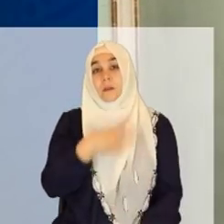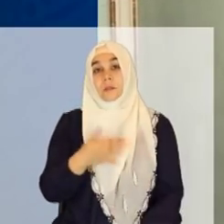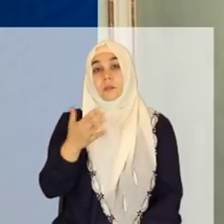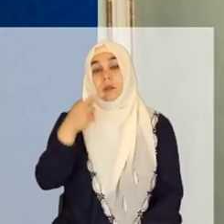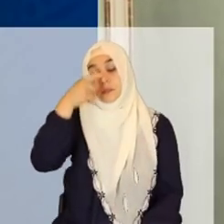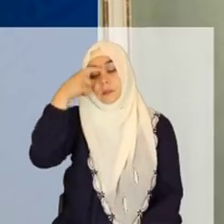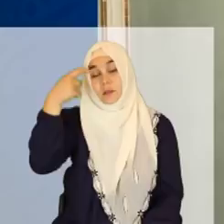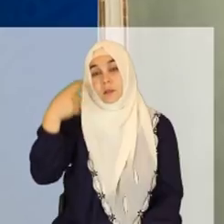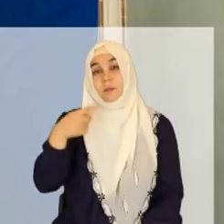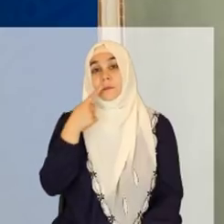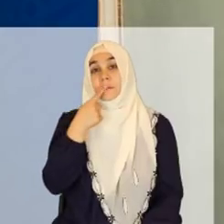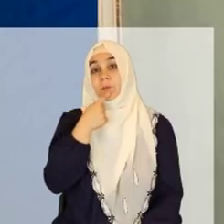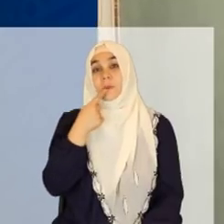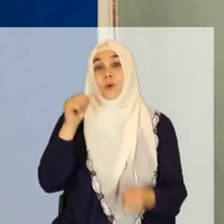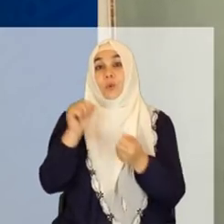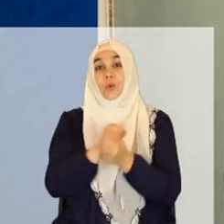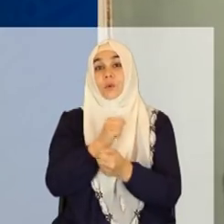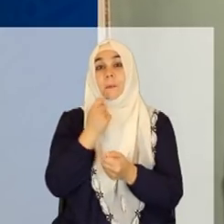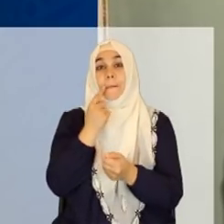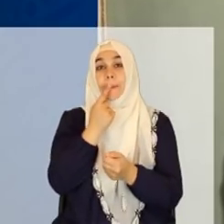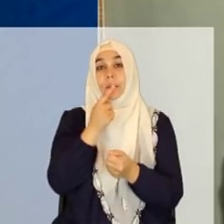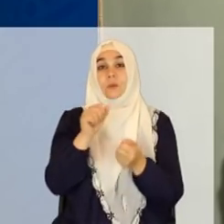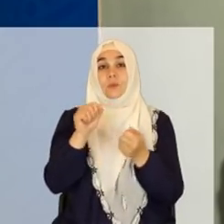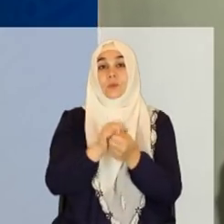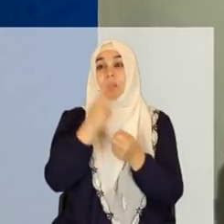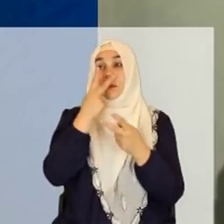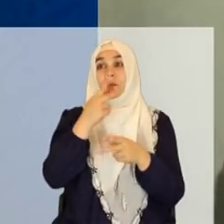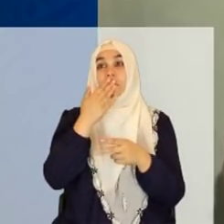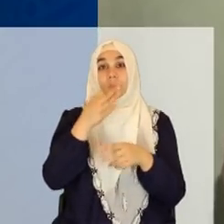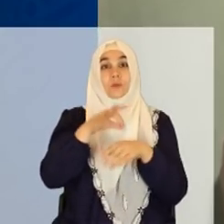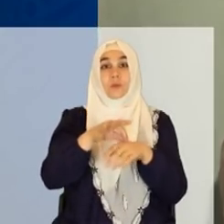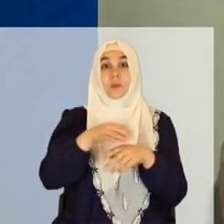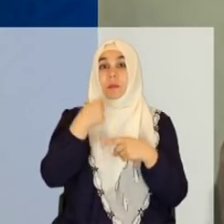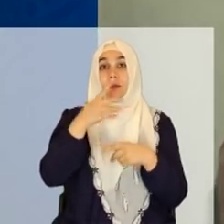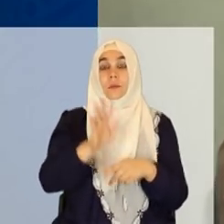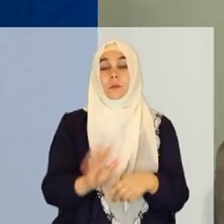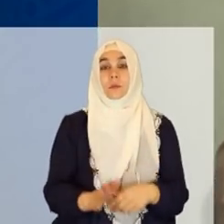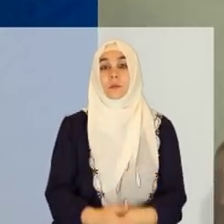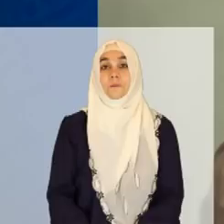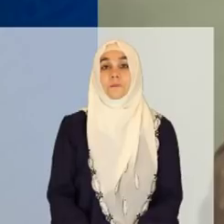chanqaganidan, issiq o'tganidan labi quruqshab qolsa, shuni yo'qotib tursin deydi. Ko'rganlar roza tutibdi bu demasin.